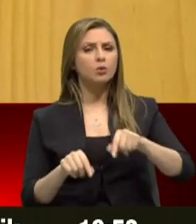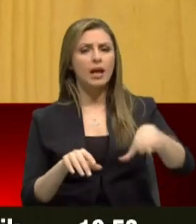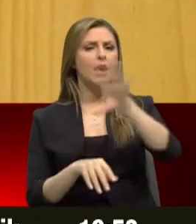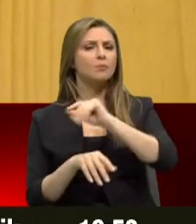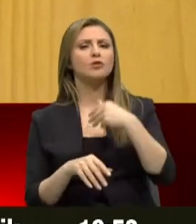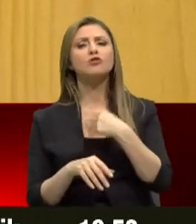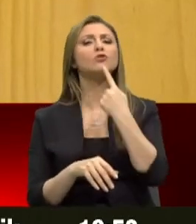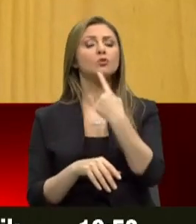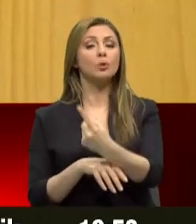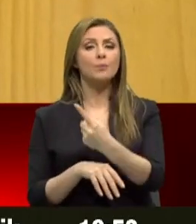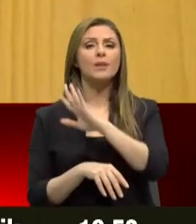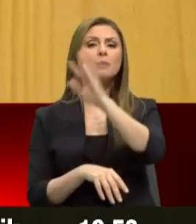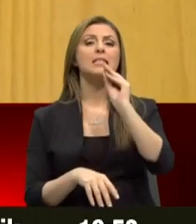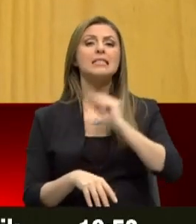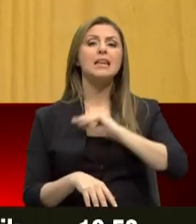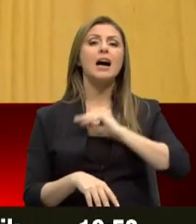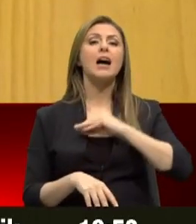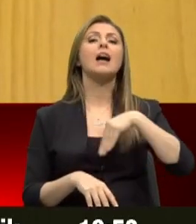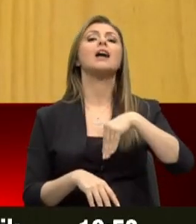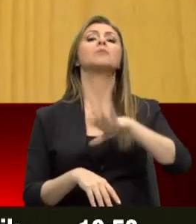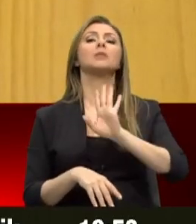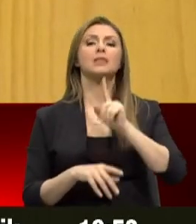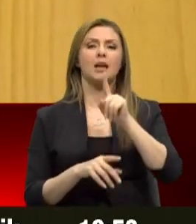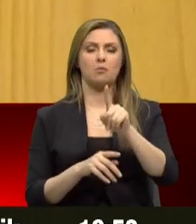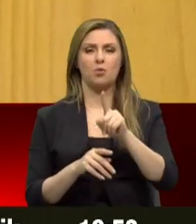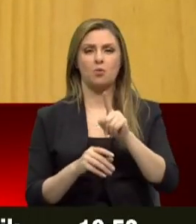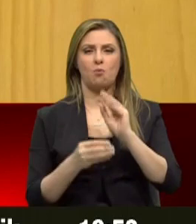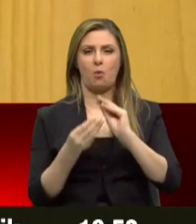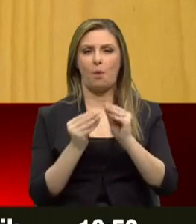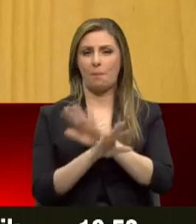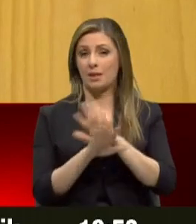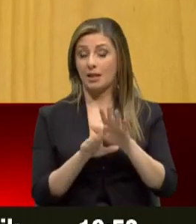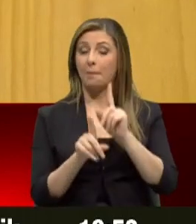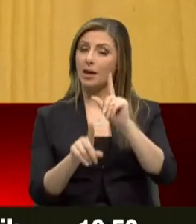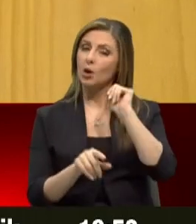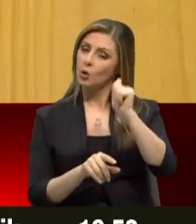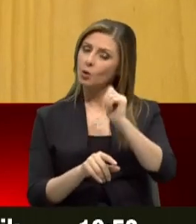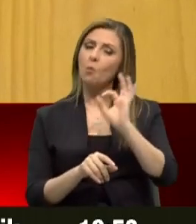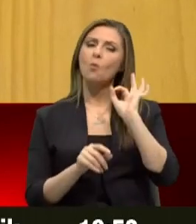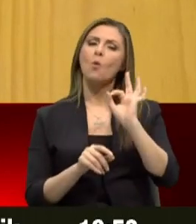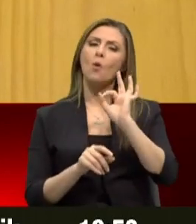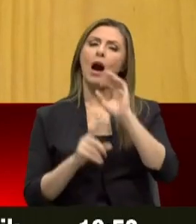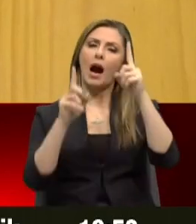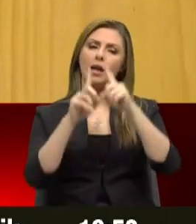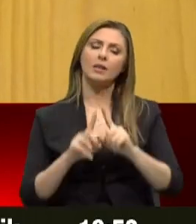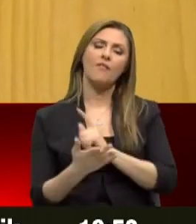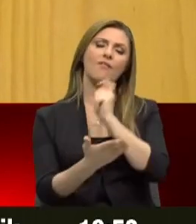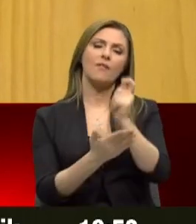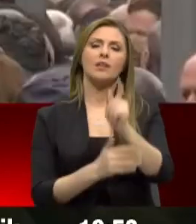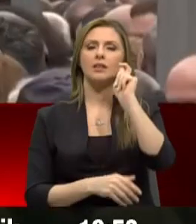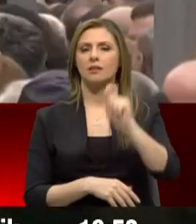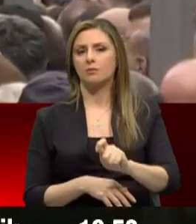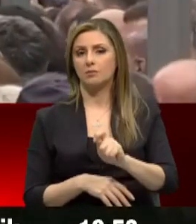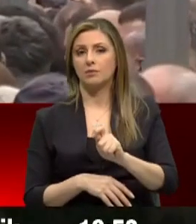uyarıyorum. Sanmasınlar kapandı kara kaplı defterler, bir gün mutlaka ödenecek en ağır